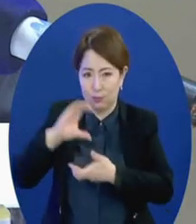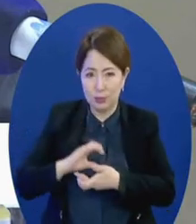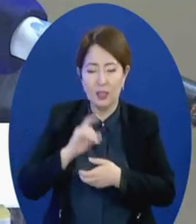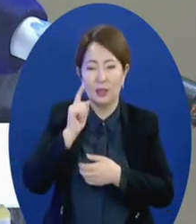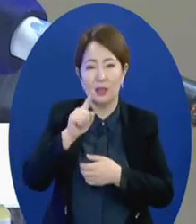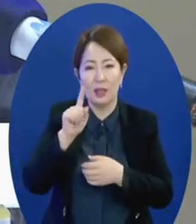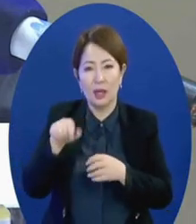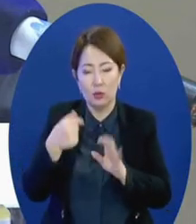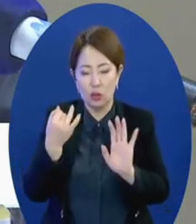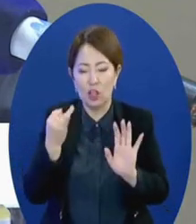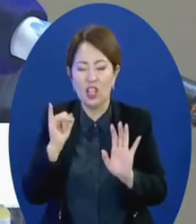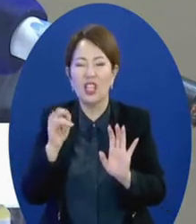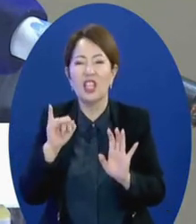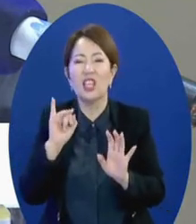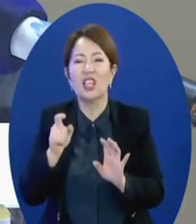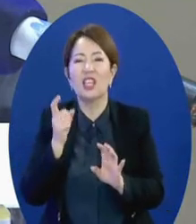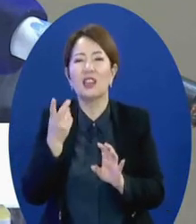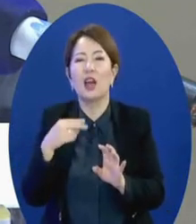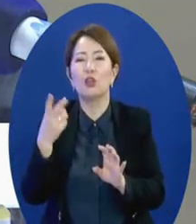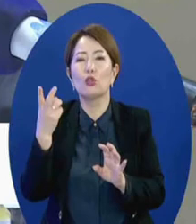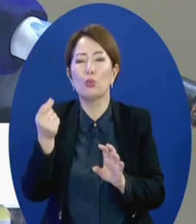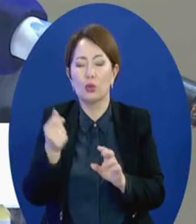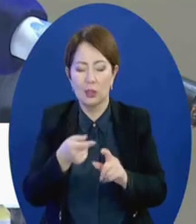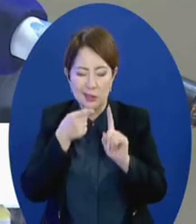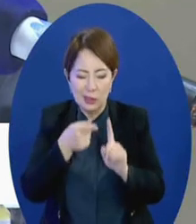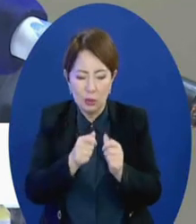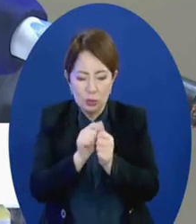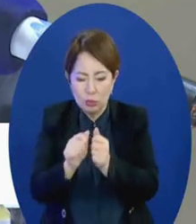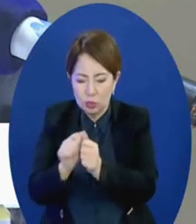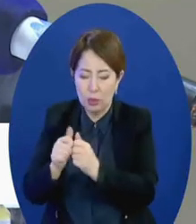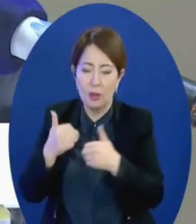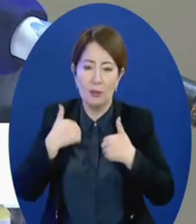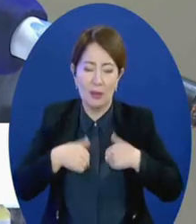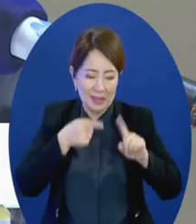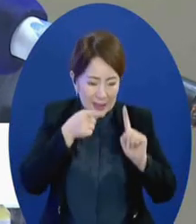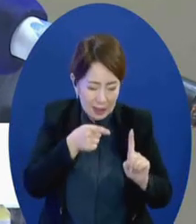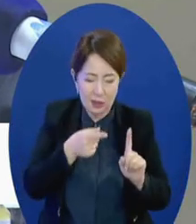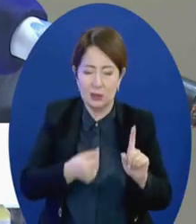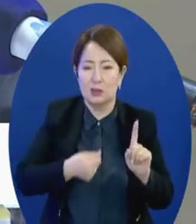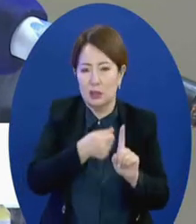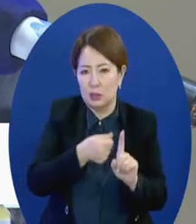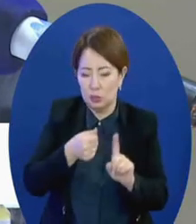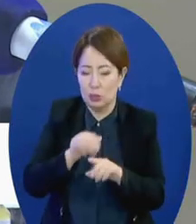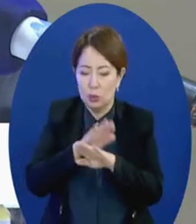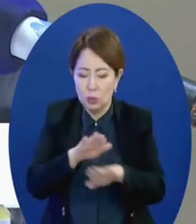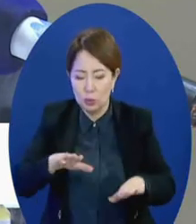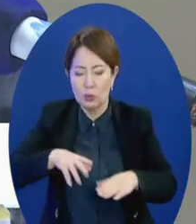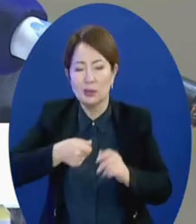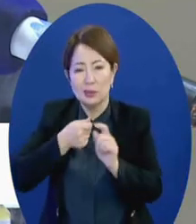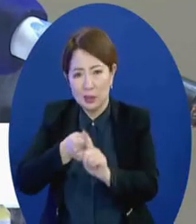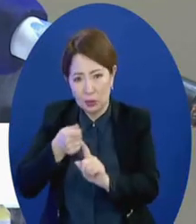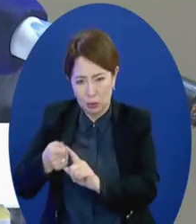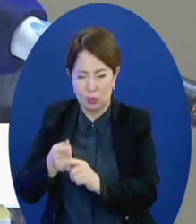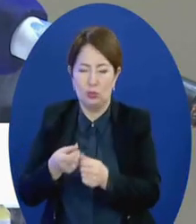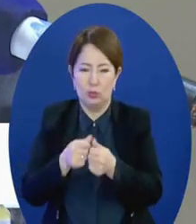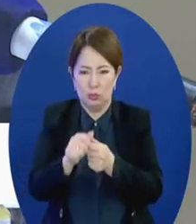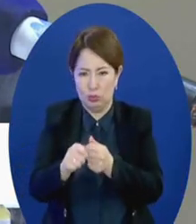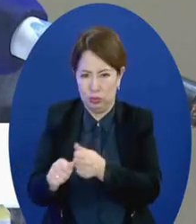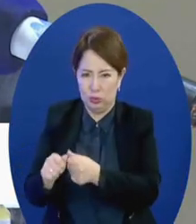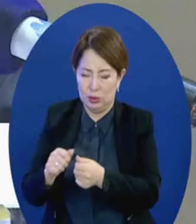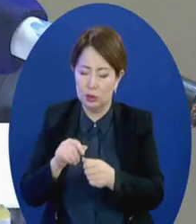найдын одоо зарцуултуудыг бид нар цаашаа ер нь зөв оновчтой тэр багш нарт нь зарцуулах, сурагч нарт нь зарцуулах ийм